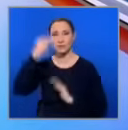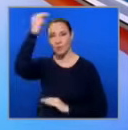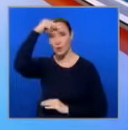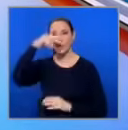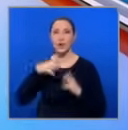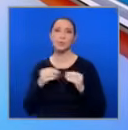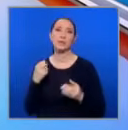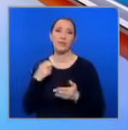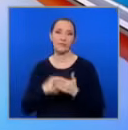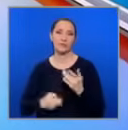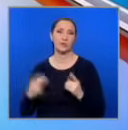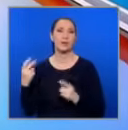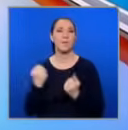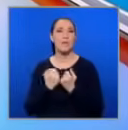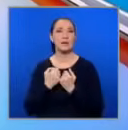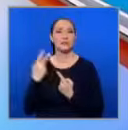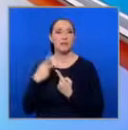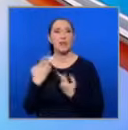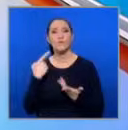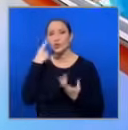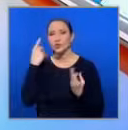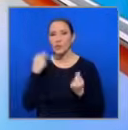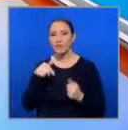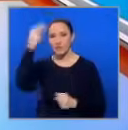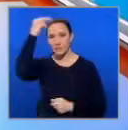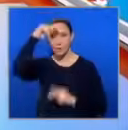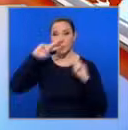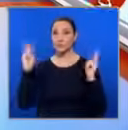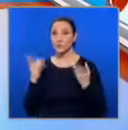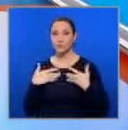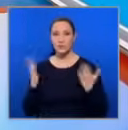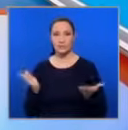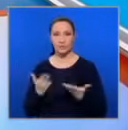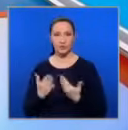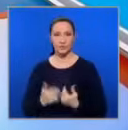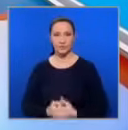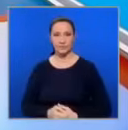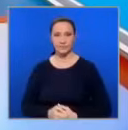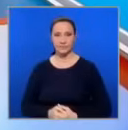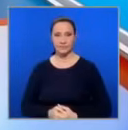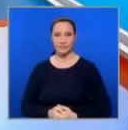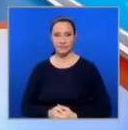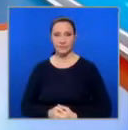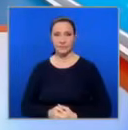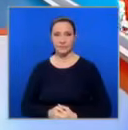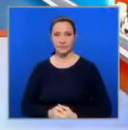твърдят местни медии. Какво означава това за страната ни? По света и у нас започва.